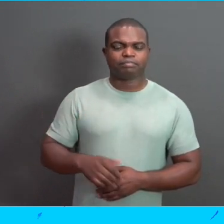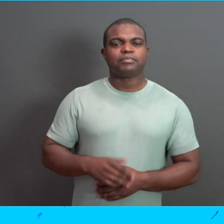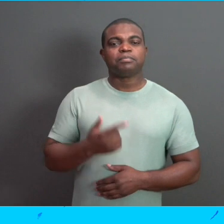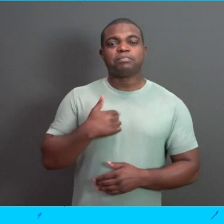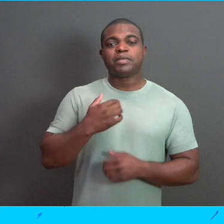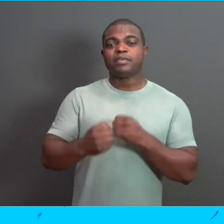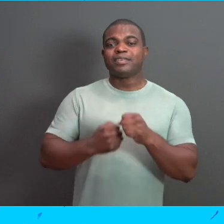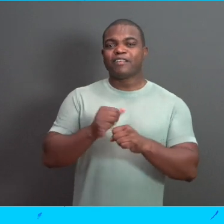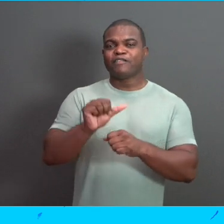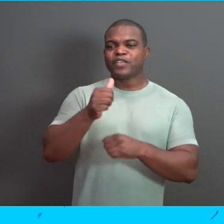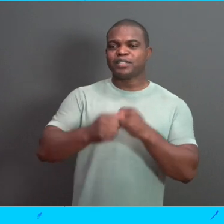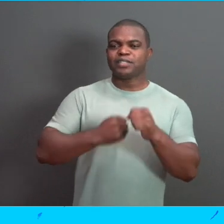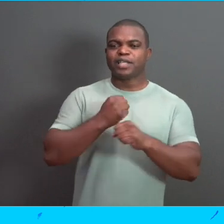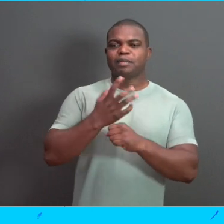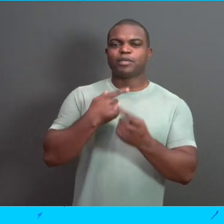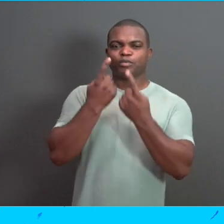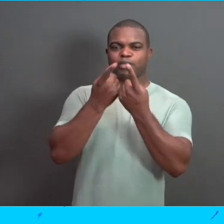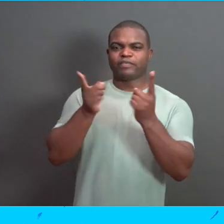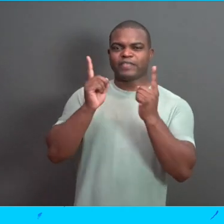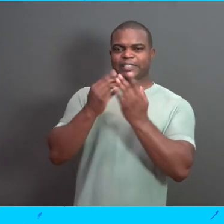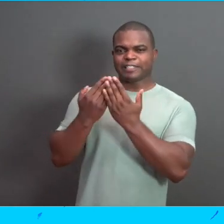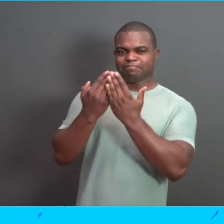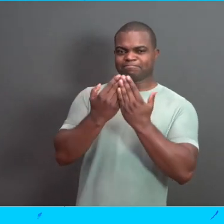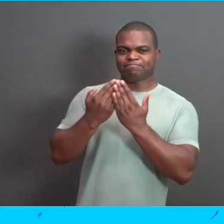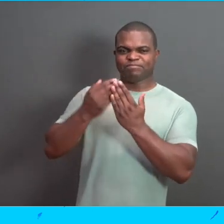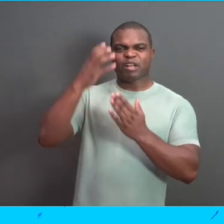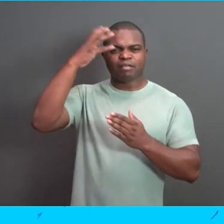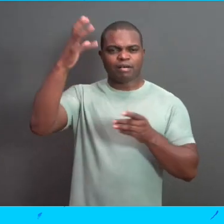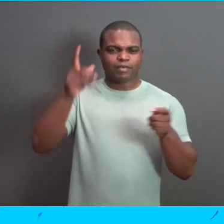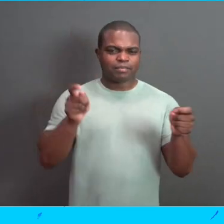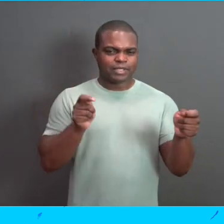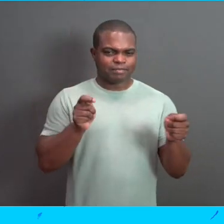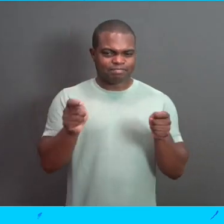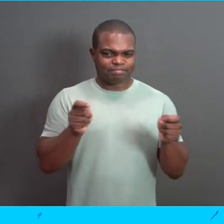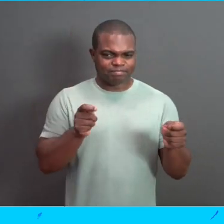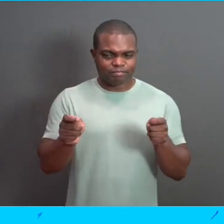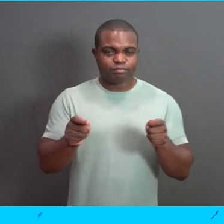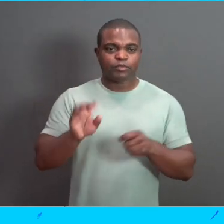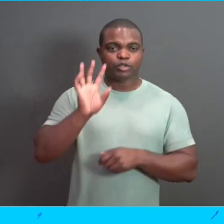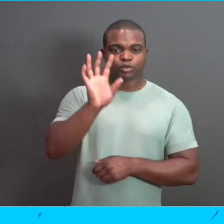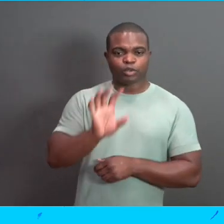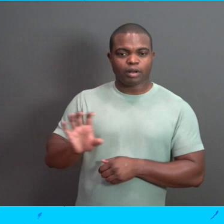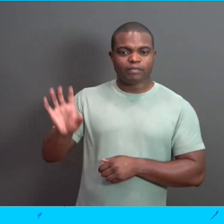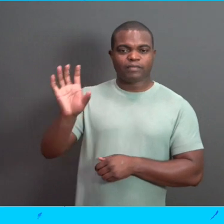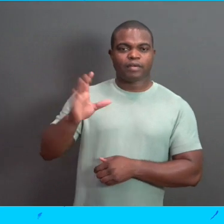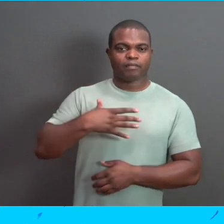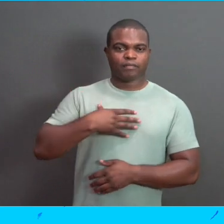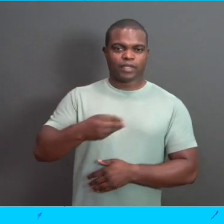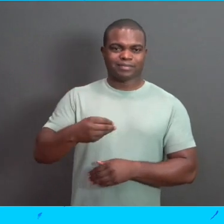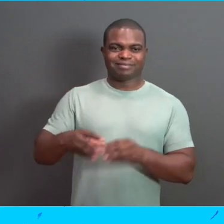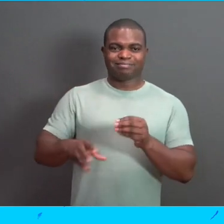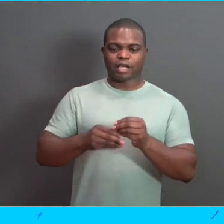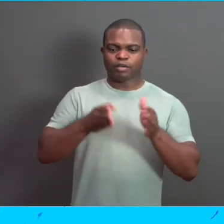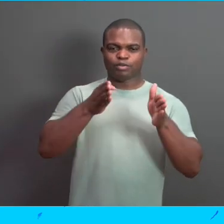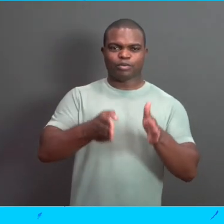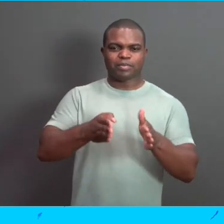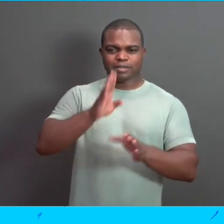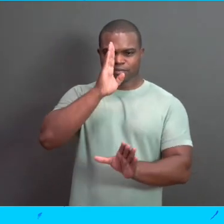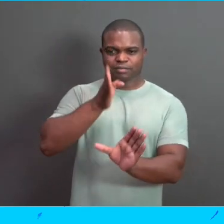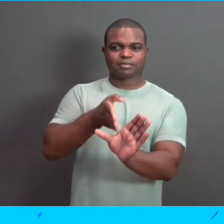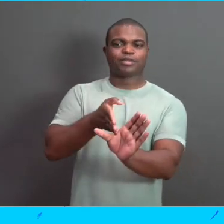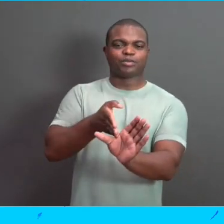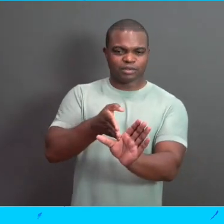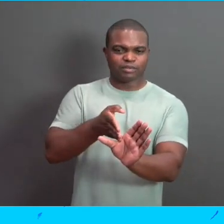administration publique, en français aussi, et j'aime beaucoup la psychologie humaine et tout le monde devrait avoir de